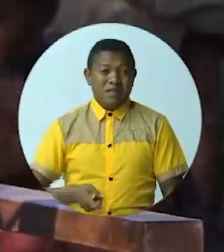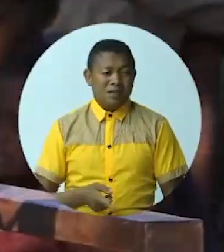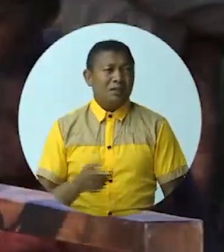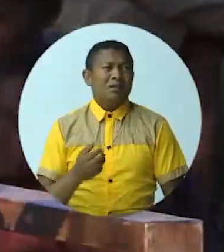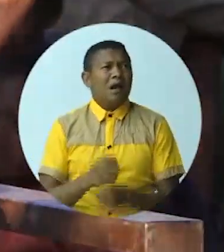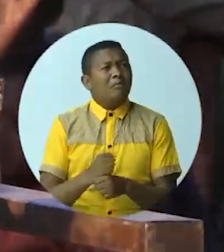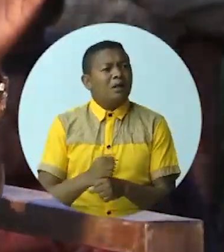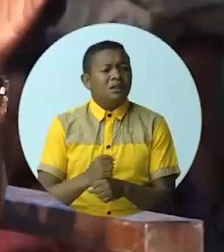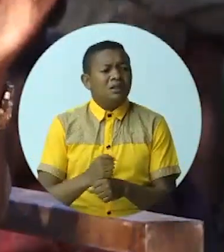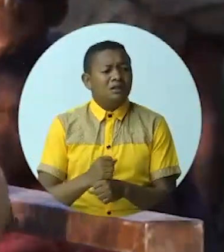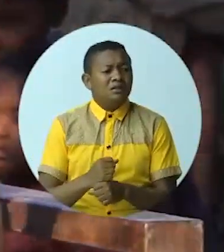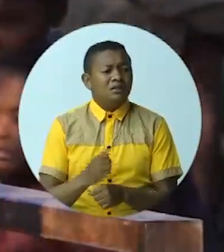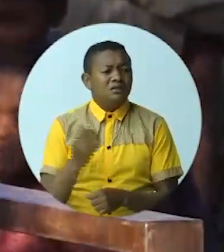tamin'ny